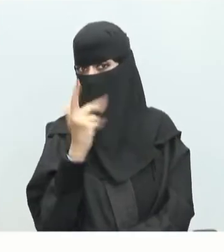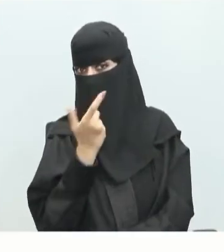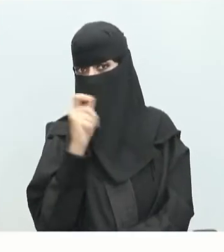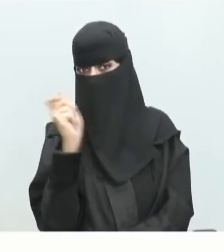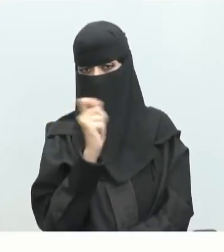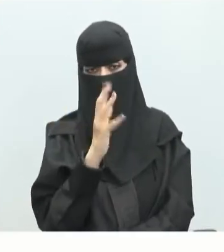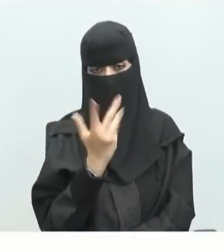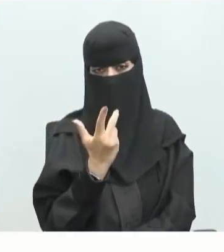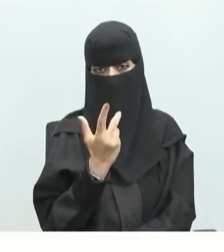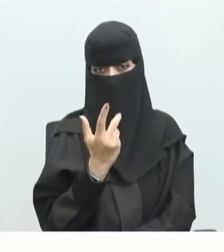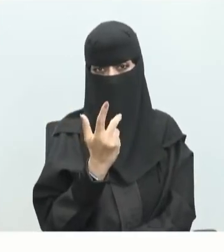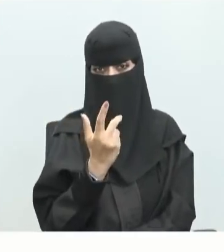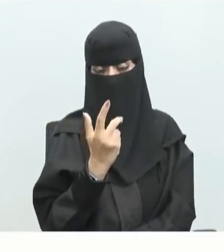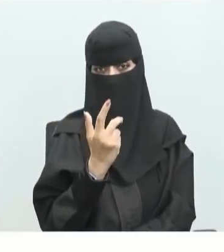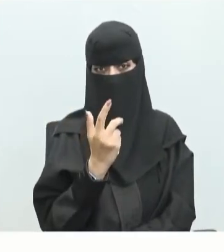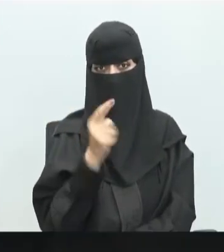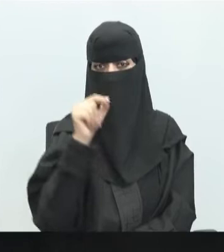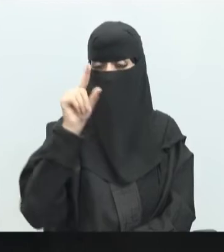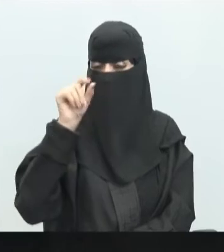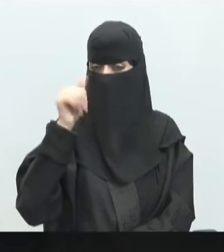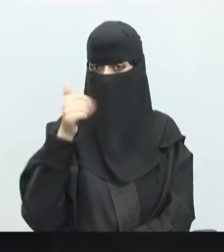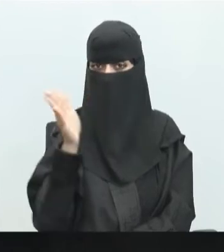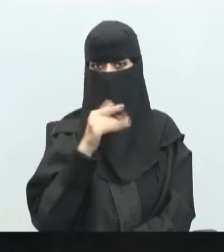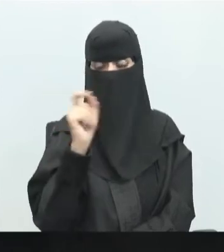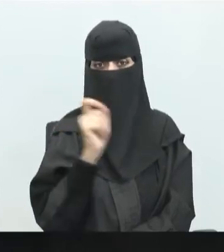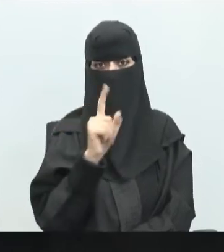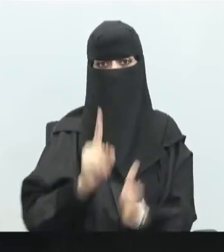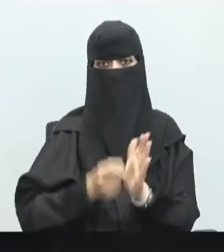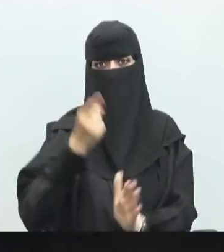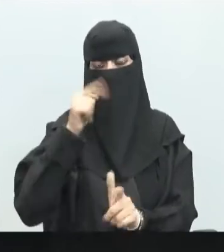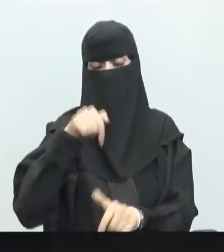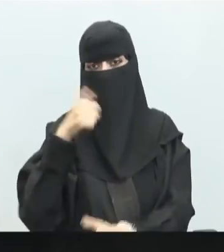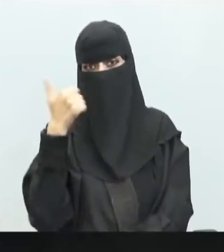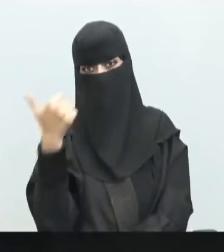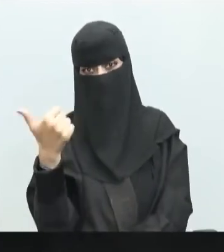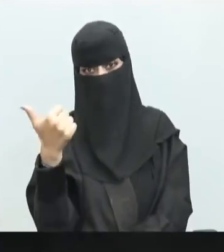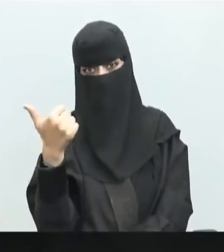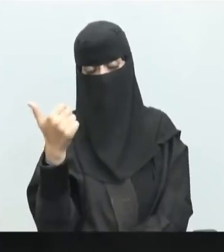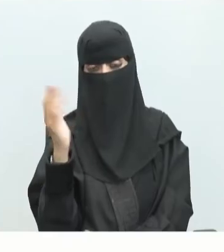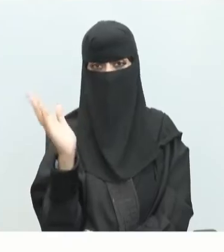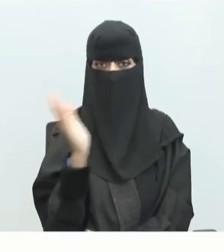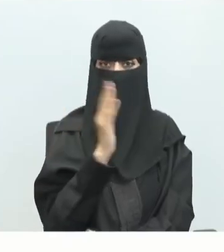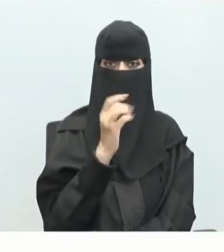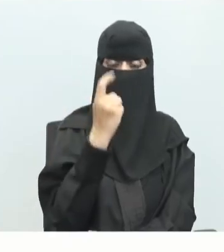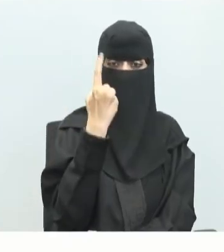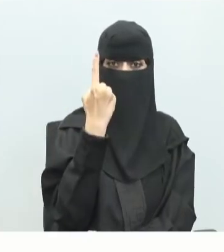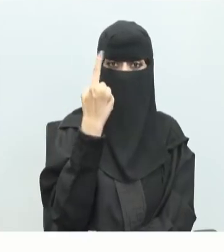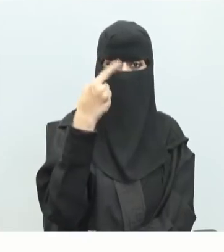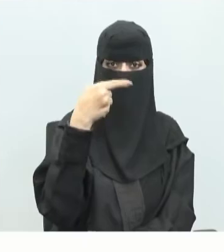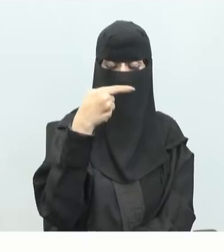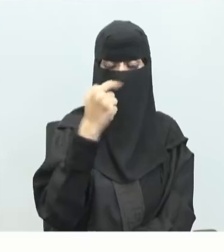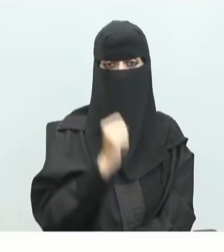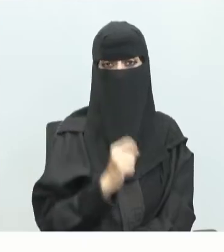نكتب العدسات عشر احسنتم نكتب اولا سته ويليها ماذا